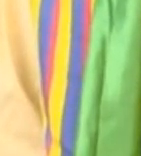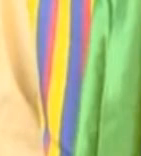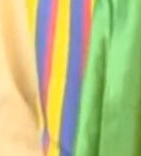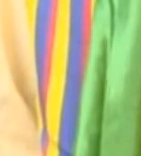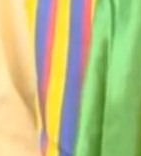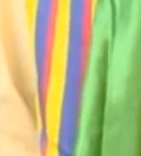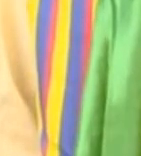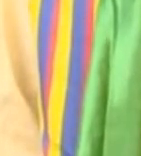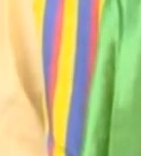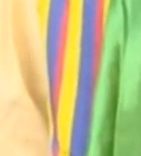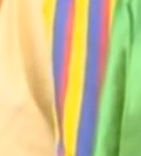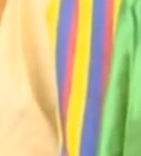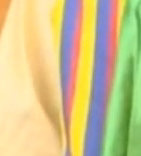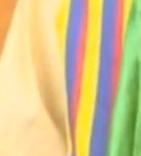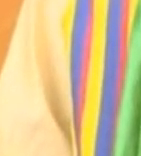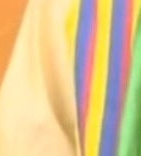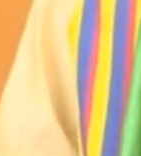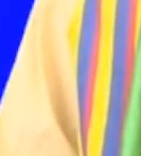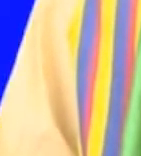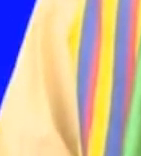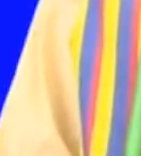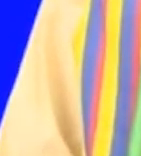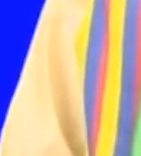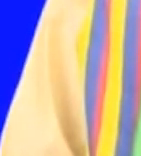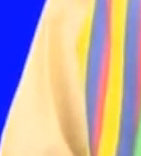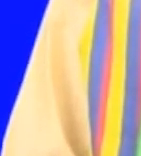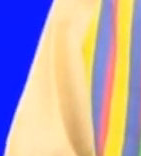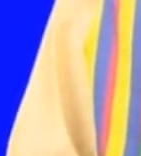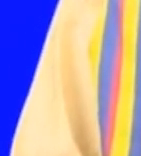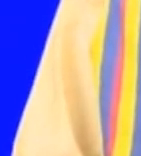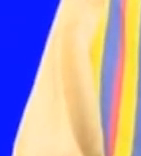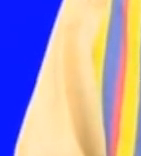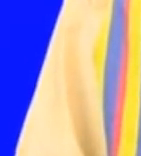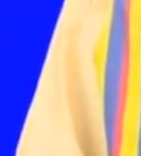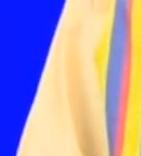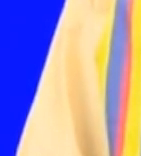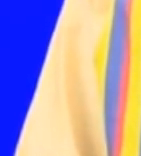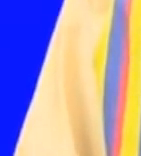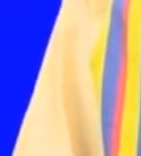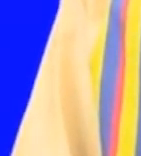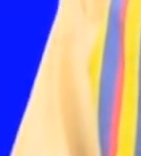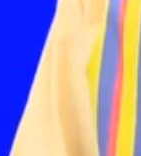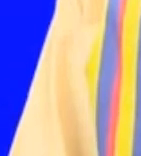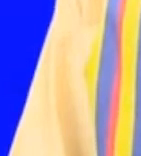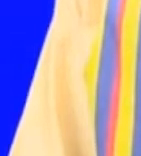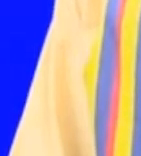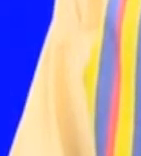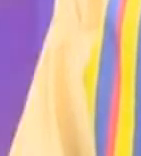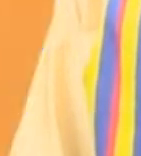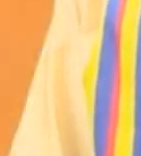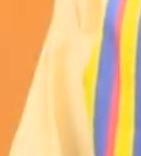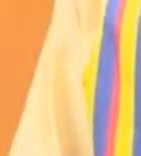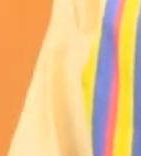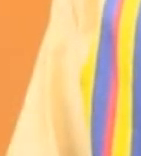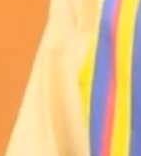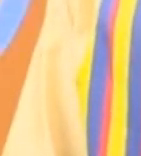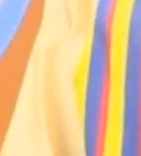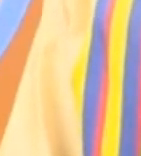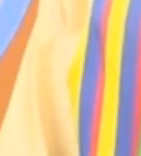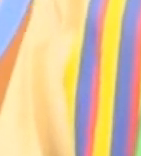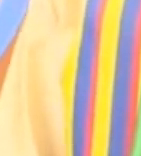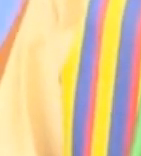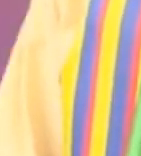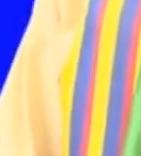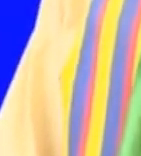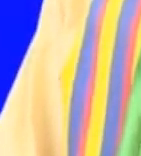bidia yenye imenifanya kwa niko mshindi ilikuwa ni 168. Mm-hmm. Sasa leo nikaitwa nikaja